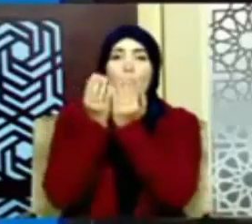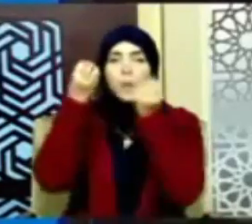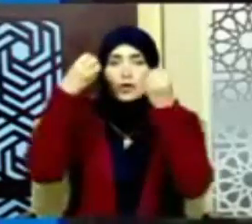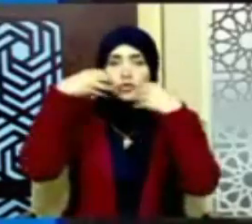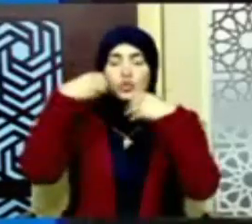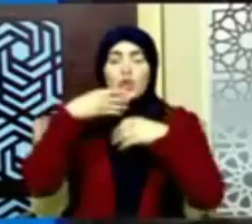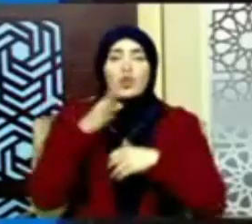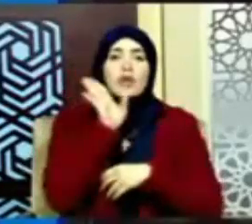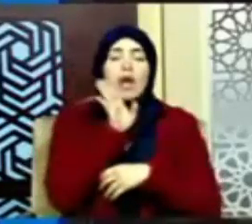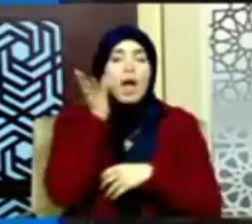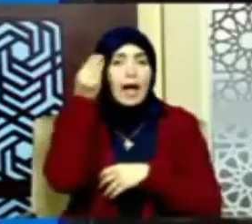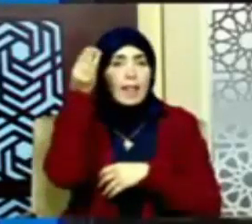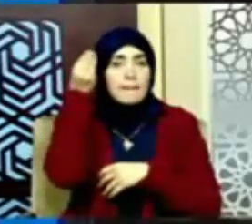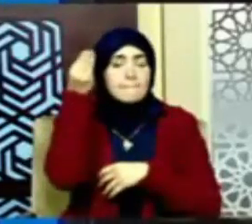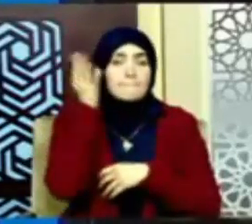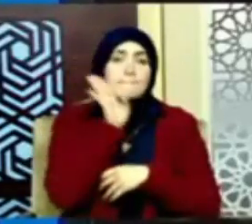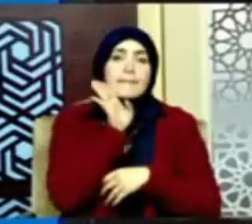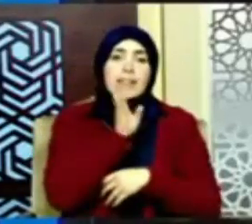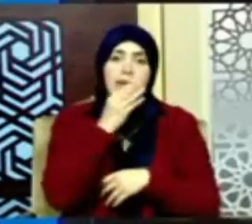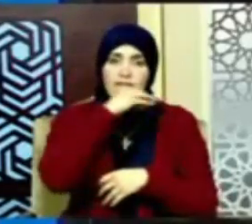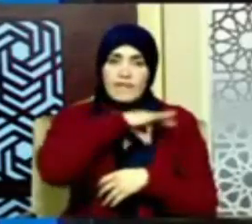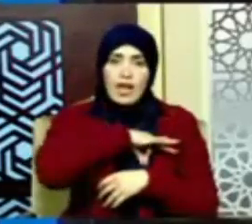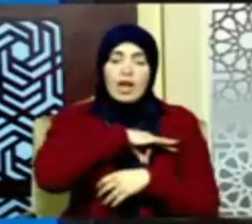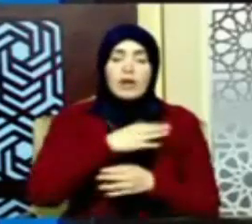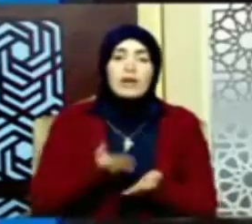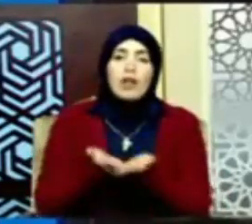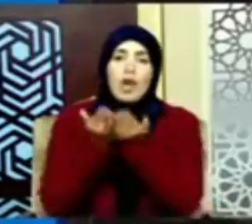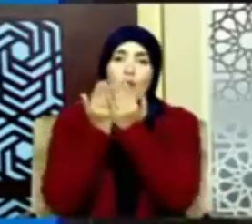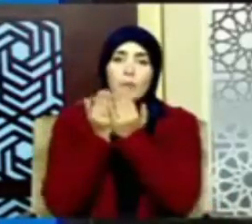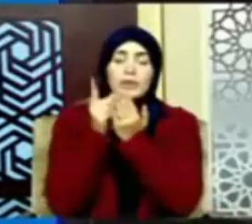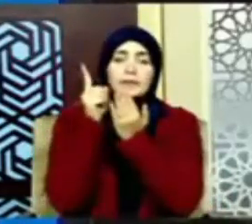ارزقنا علما نافعا